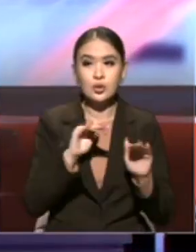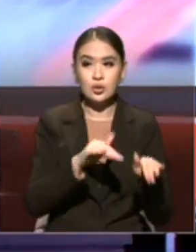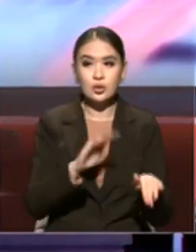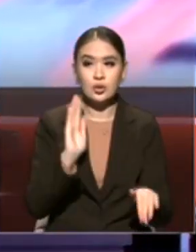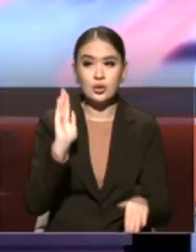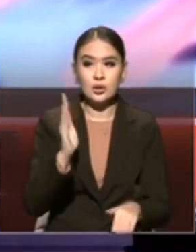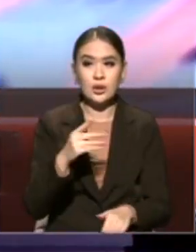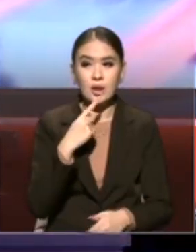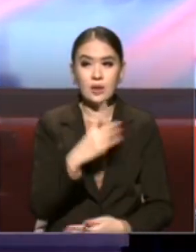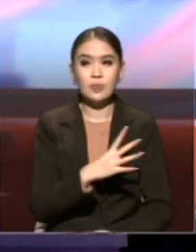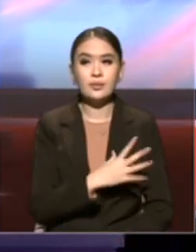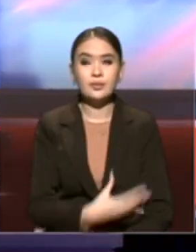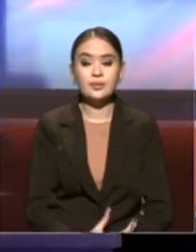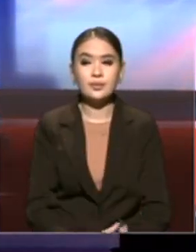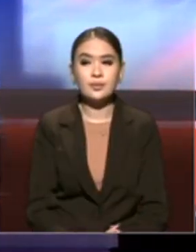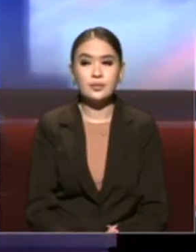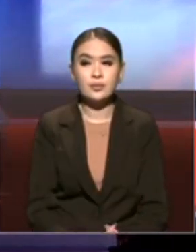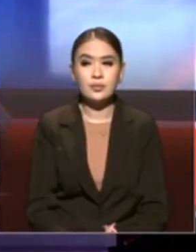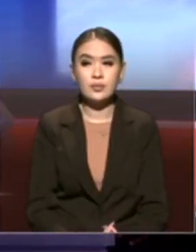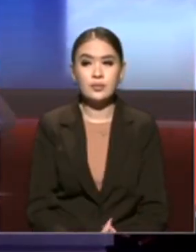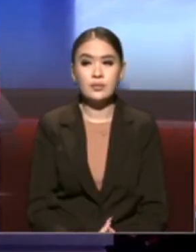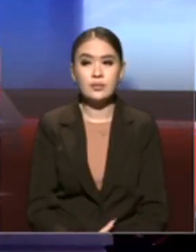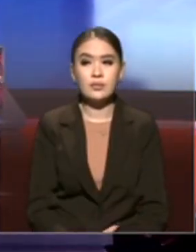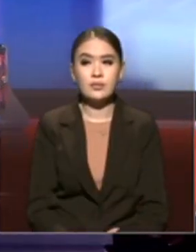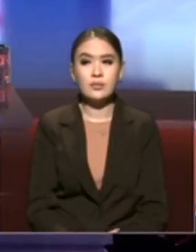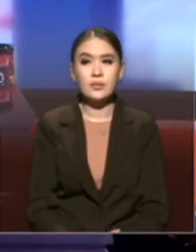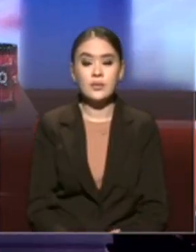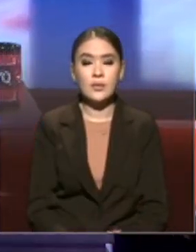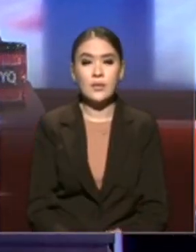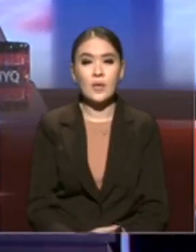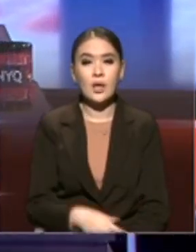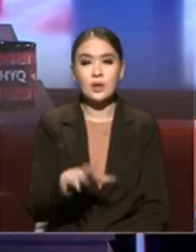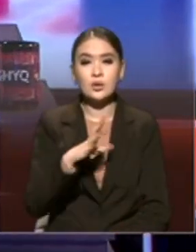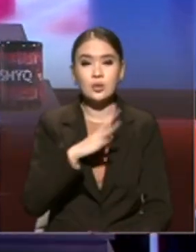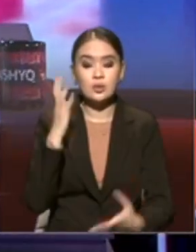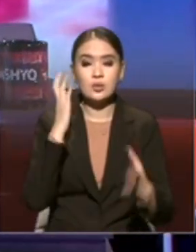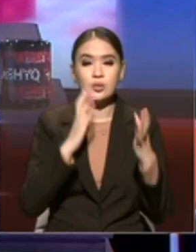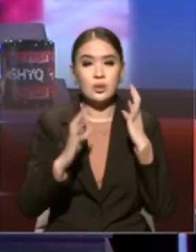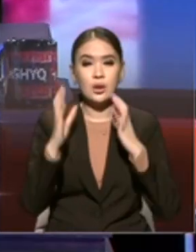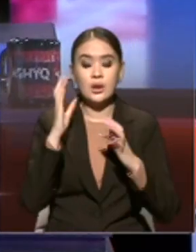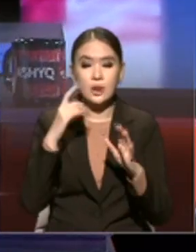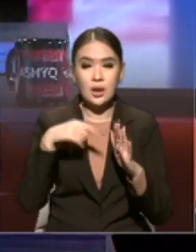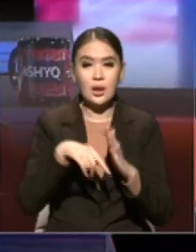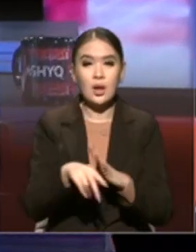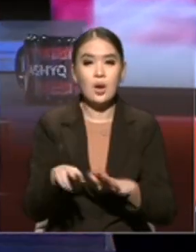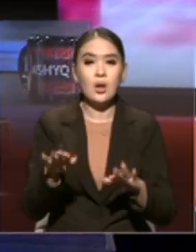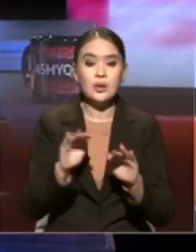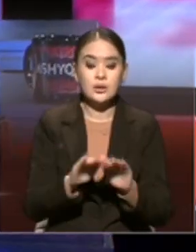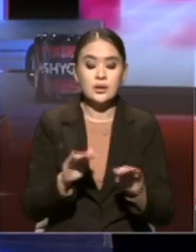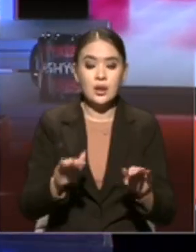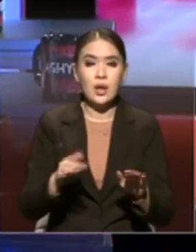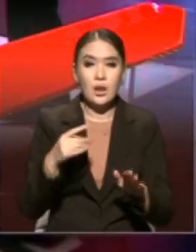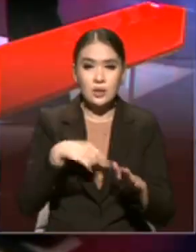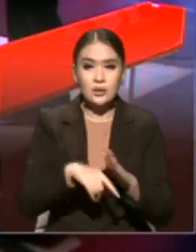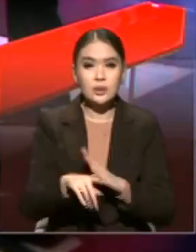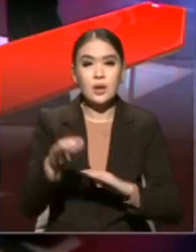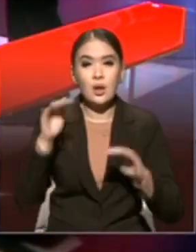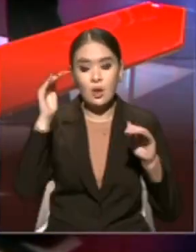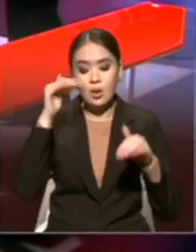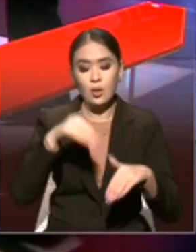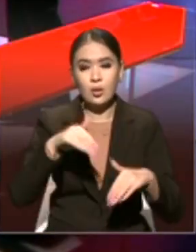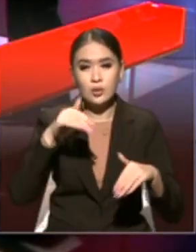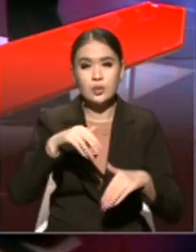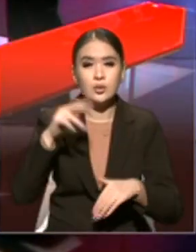негізгі түп мәселе осында. Жалпы бұл жерде кешіріңіздер, студенттердің арасында, оқушылардың арасында колледж жаңа